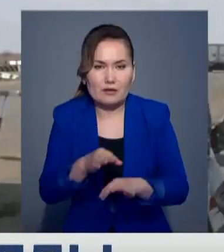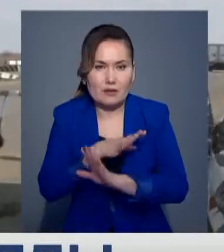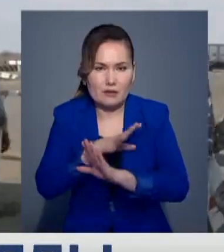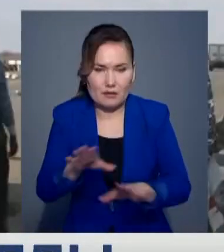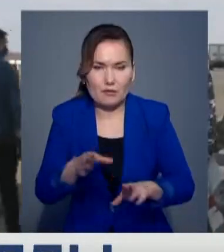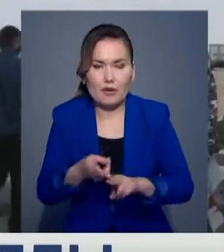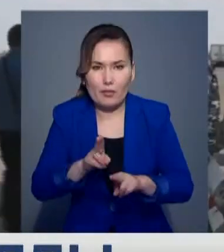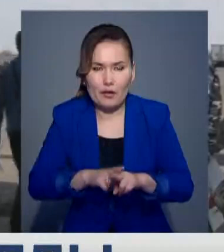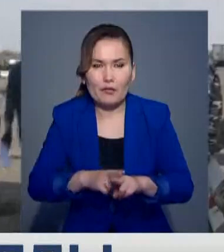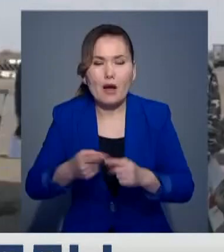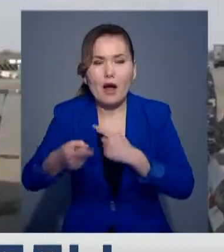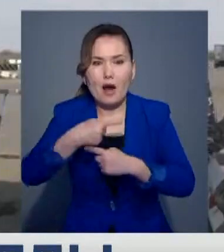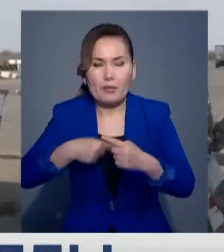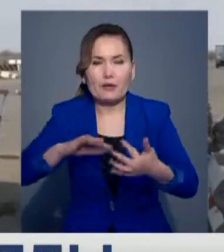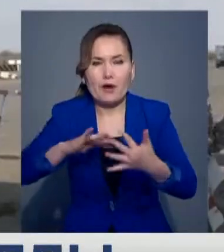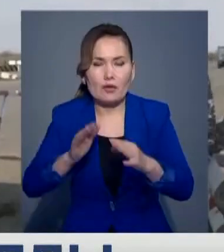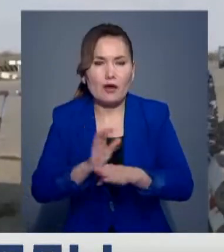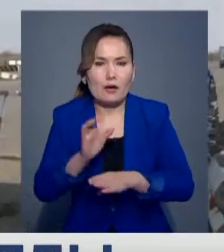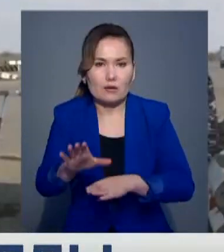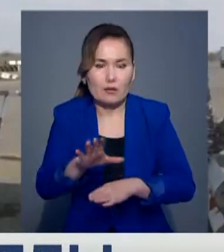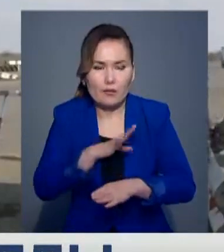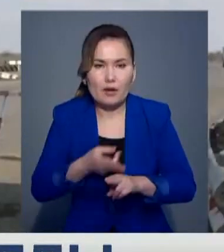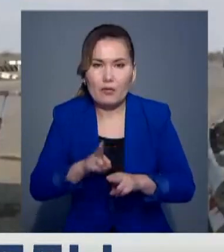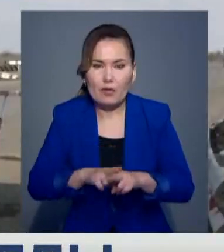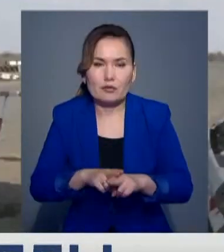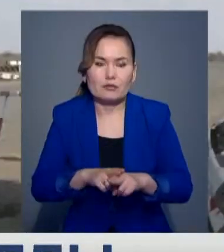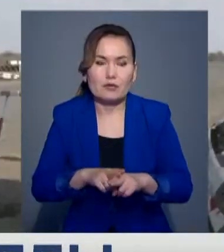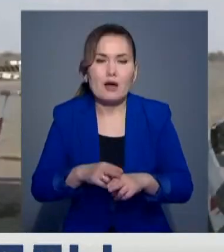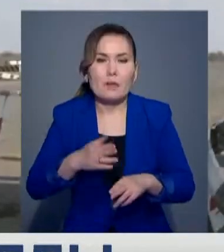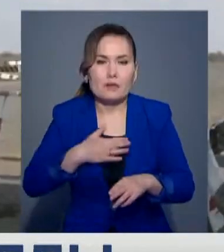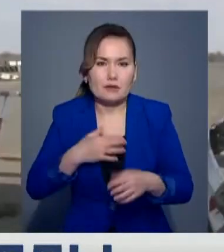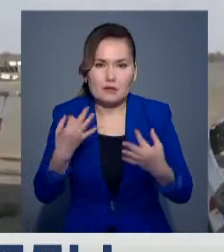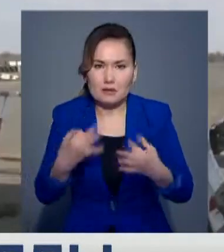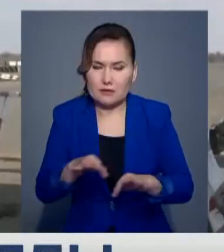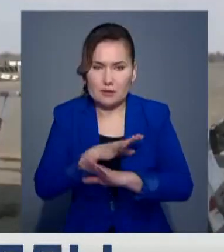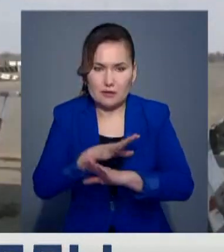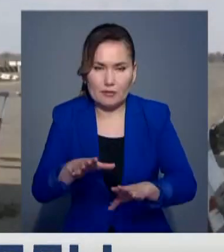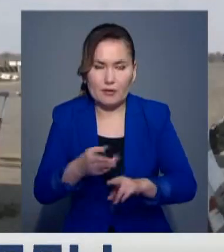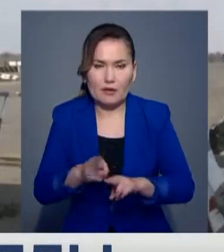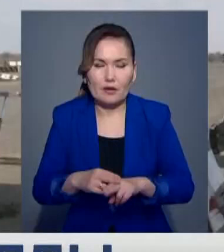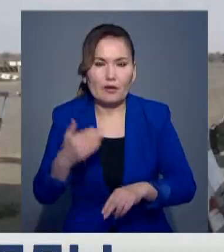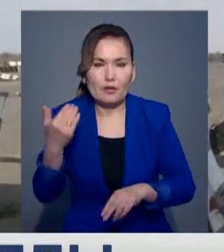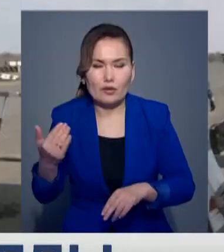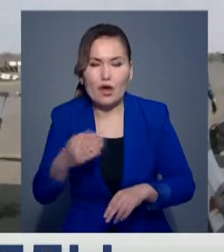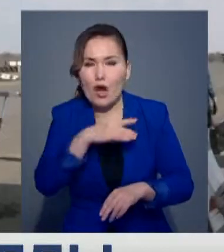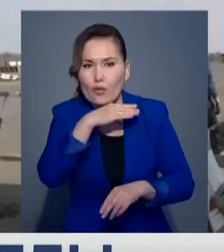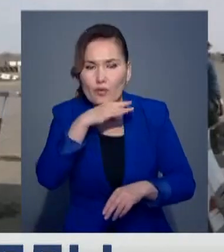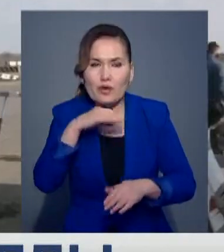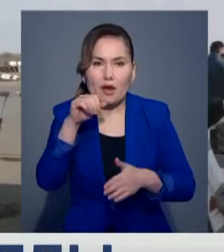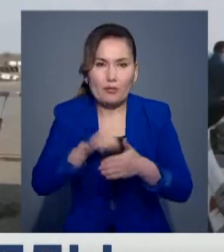құжаттары жоқ. Қалаға өтетін жағдай болғандай. Олар немесе әке шешесіне, бала